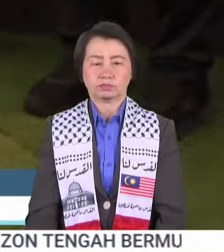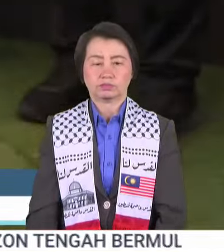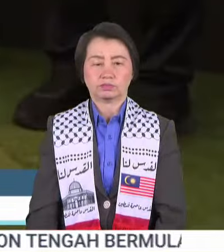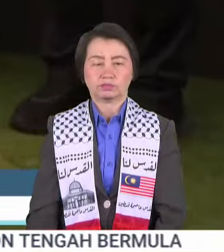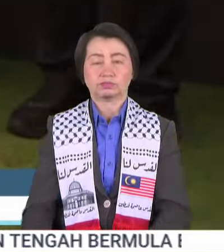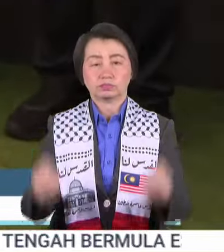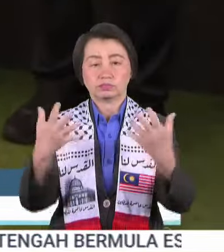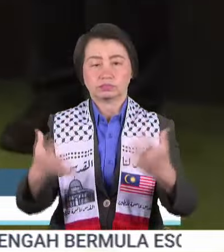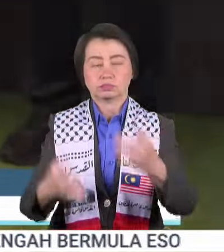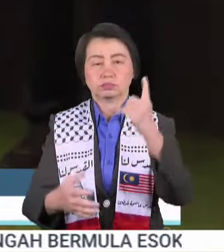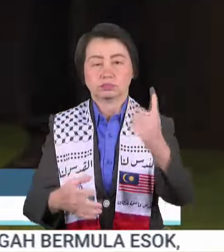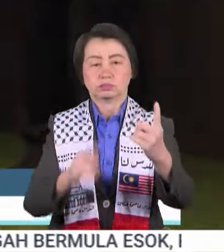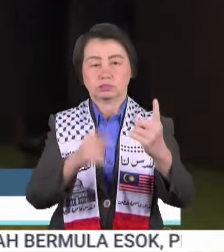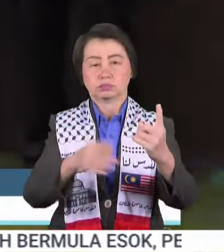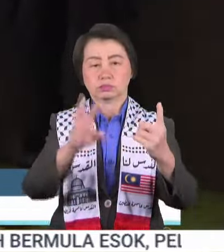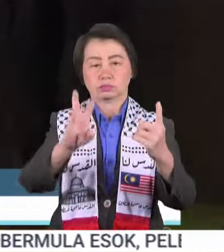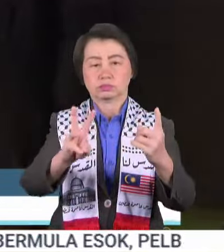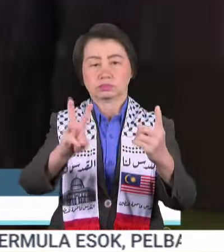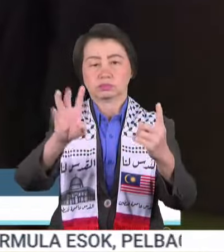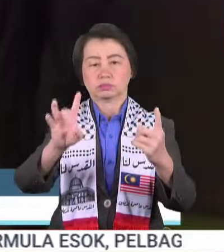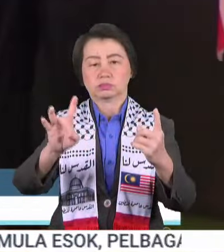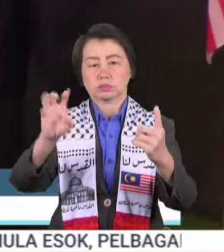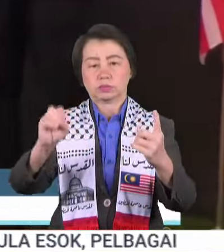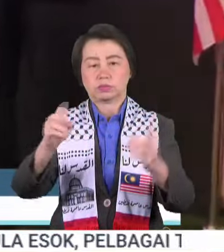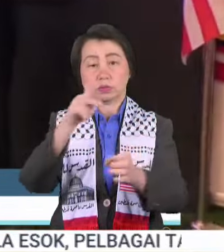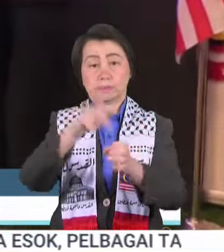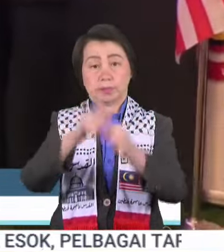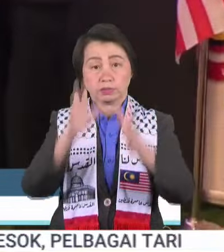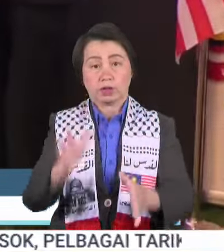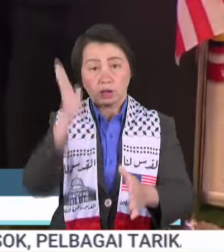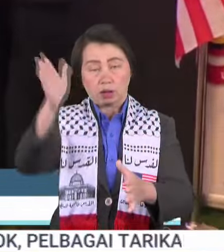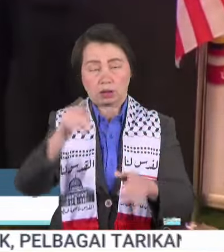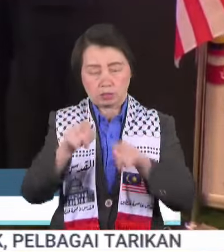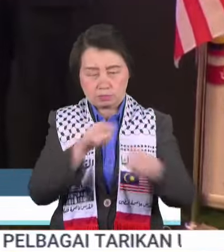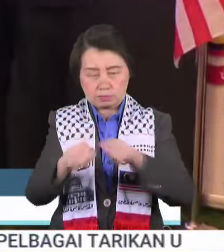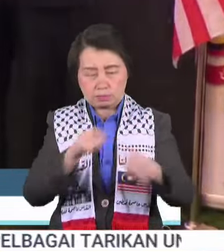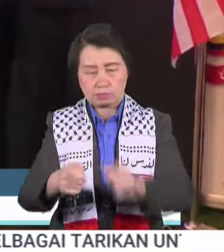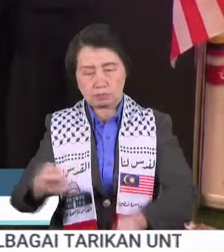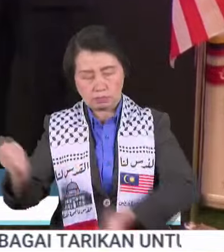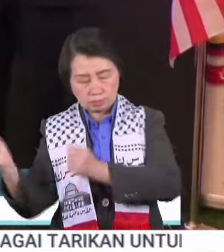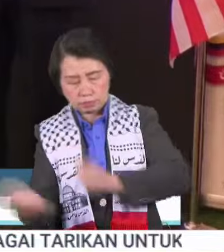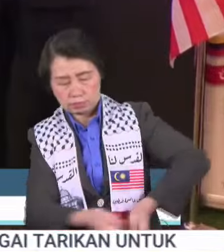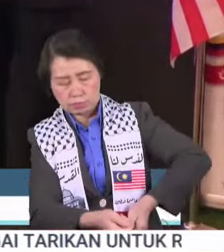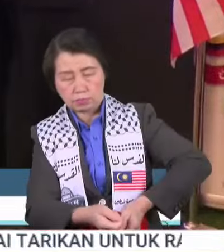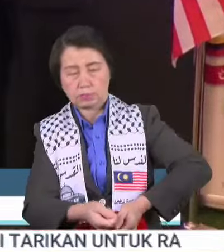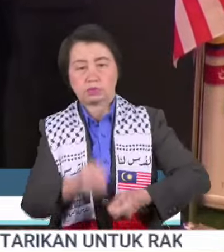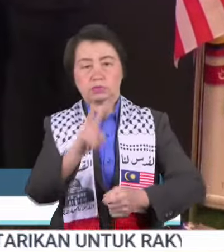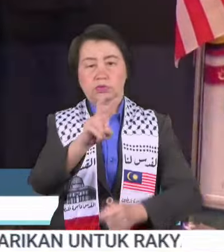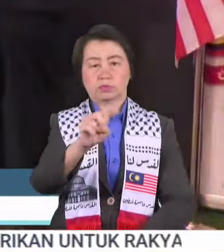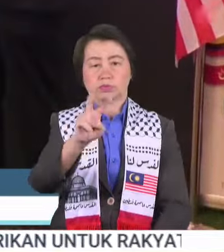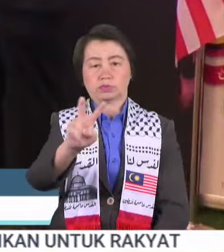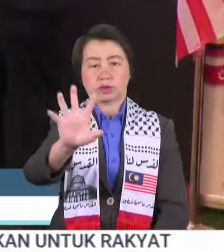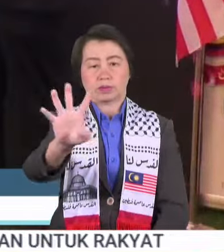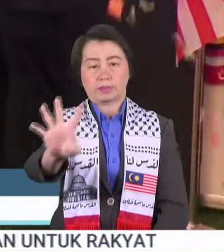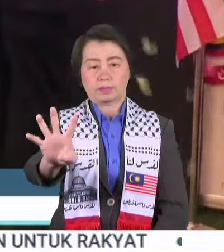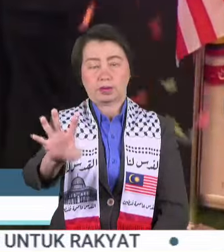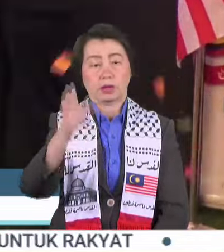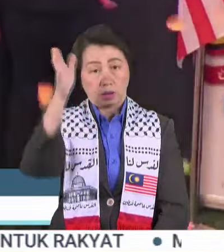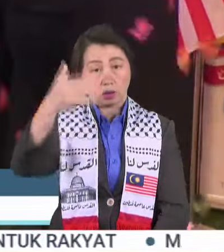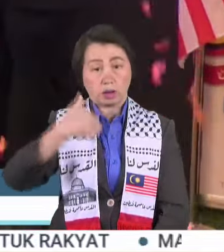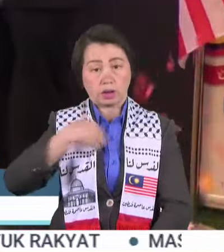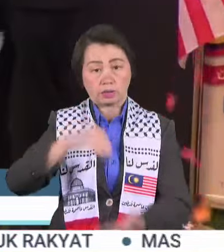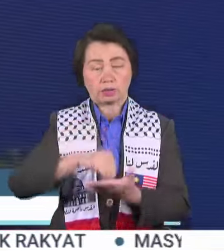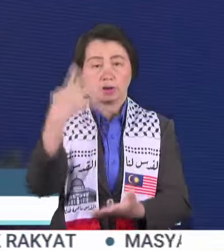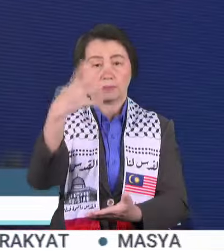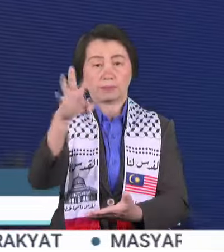Sementara itu, seramai 1,680 peserta bakal bersaing dalam kejohanan Siri Golf Amatur Kebangsaan 2024 yang diadakan